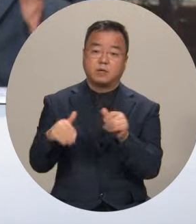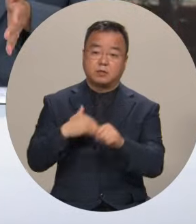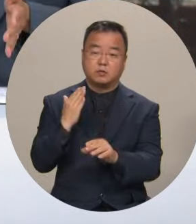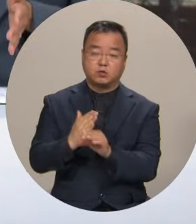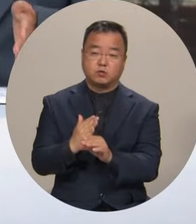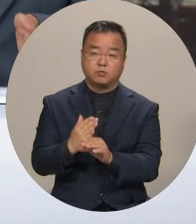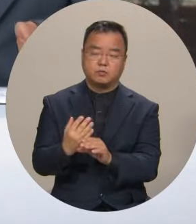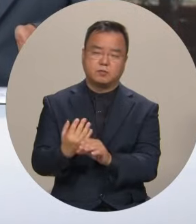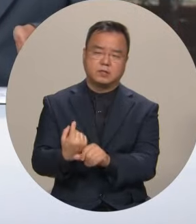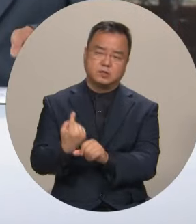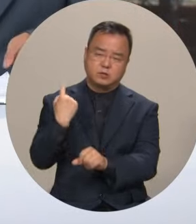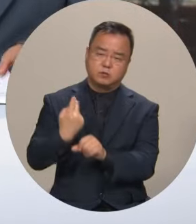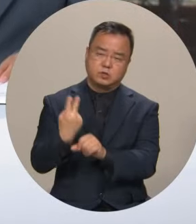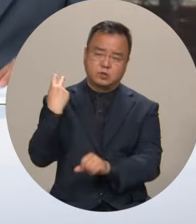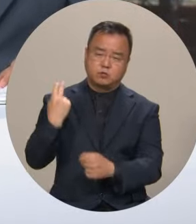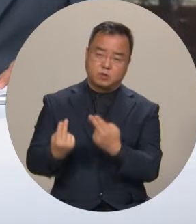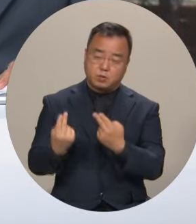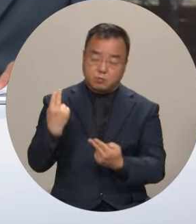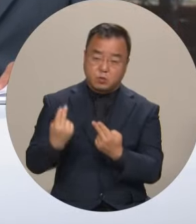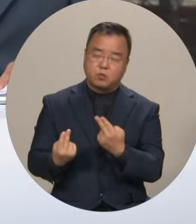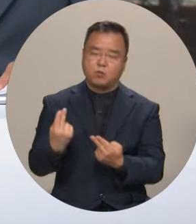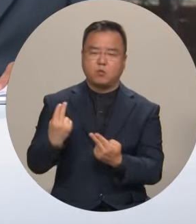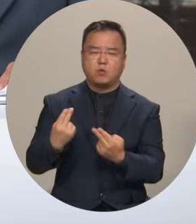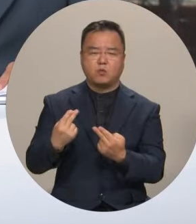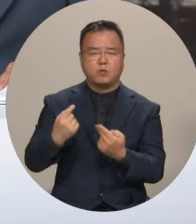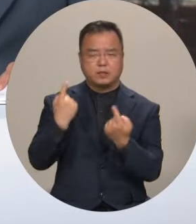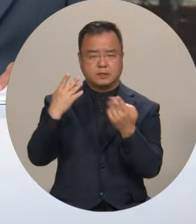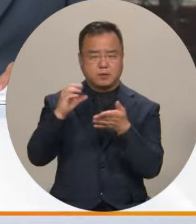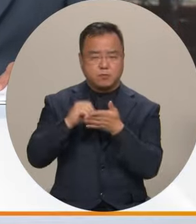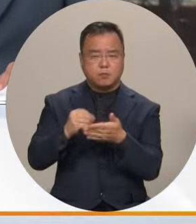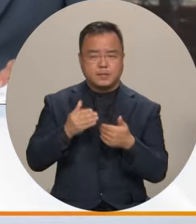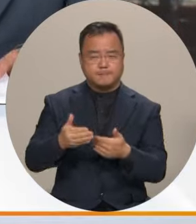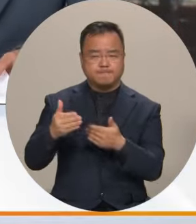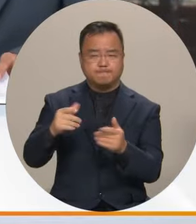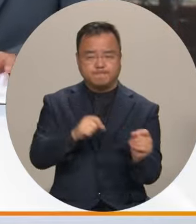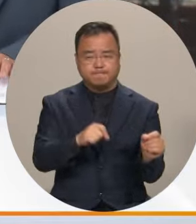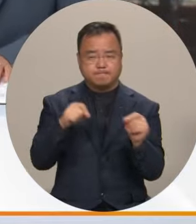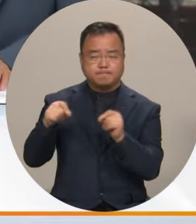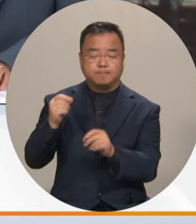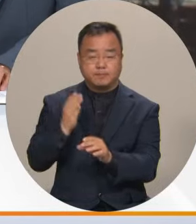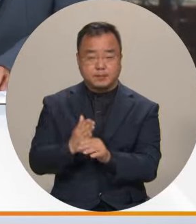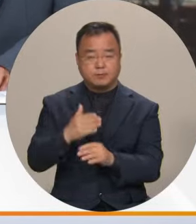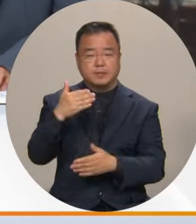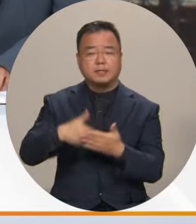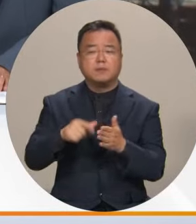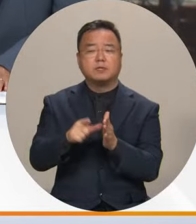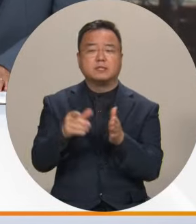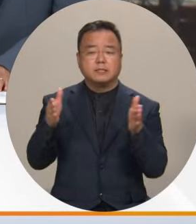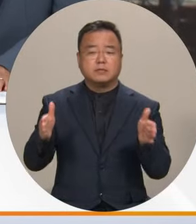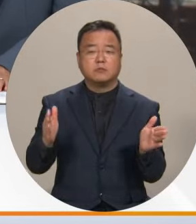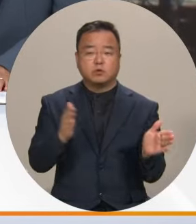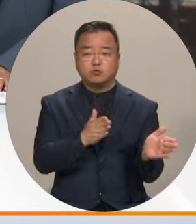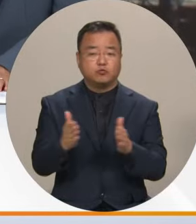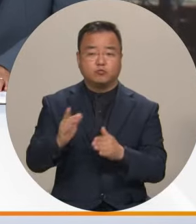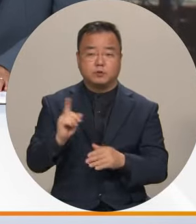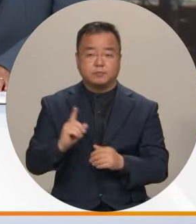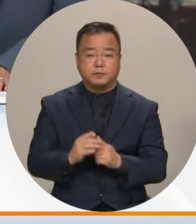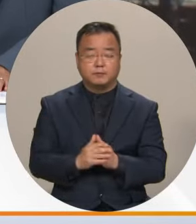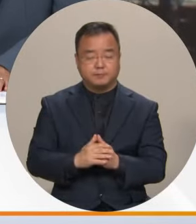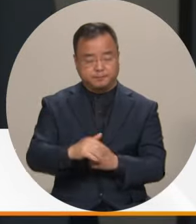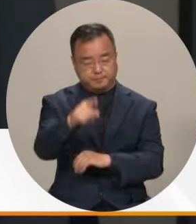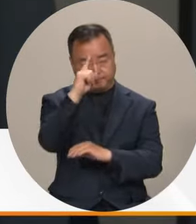입시 일정이 밀려 있는 상황이거든요 그렇다면 남은 기간이 수험생들 어떻게 준비하는게 좋을까요네 일단 특히